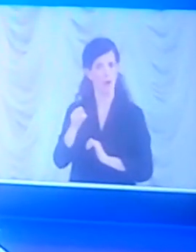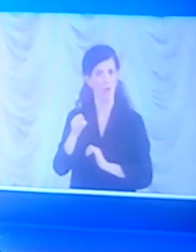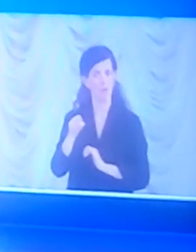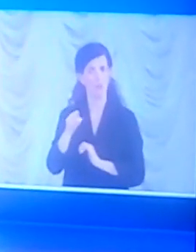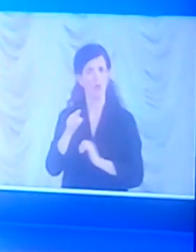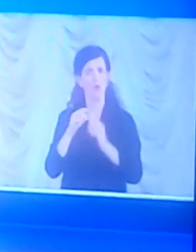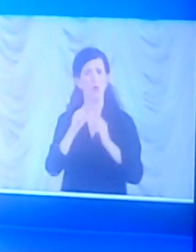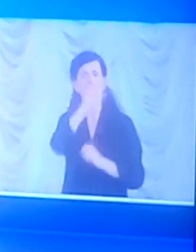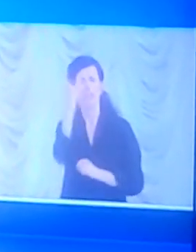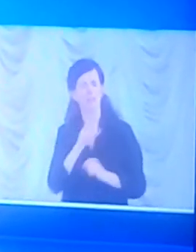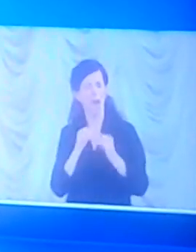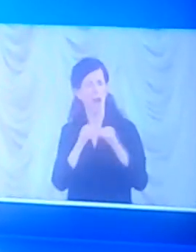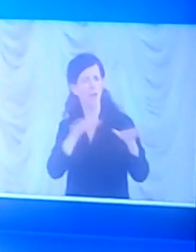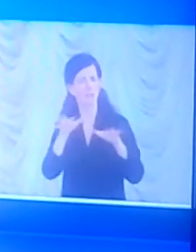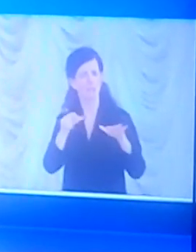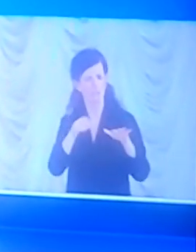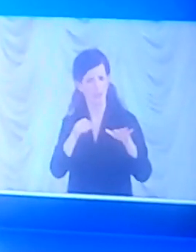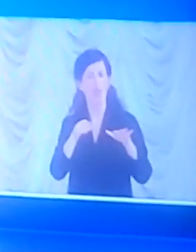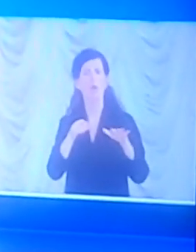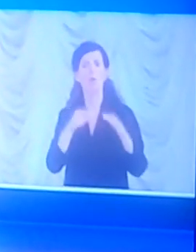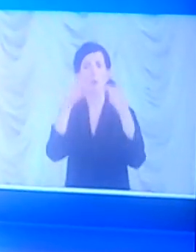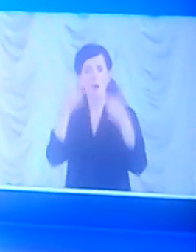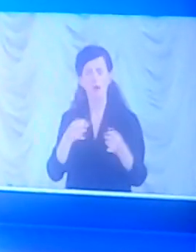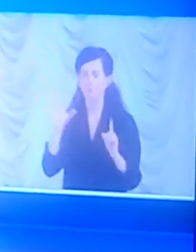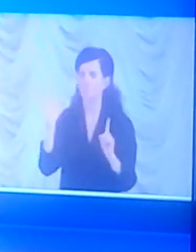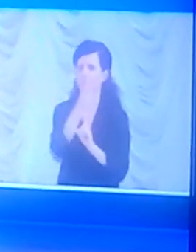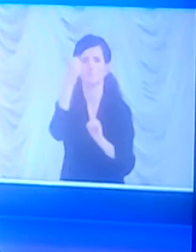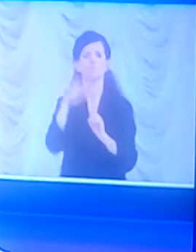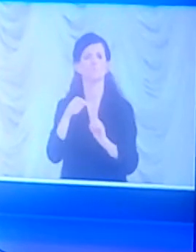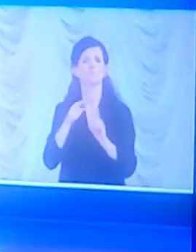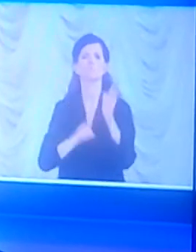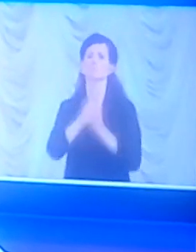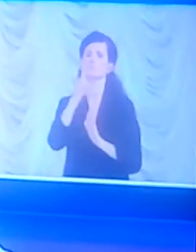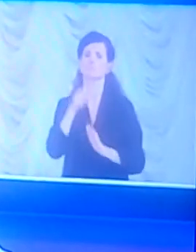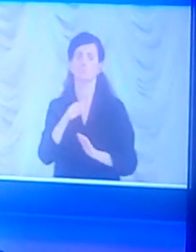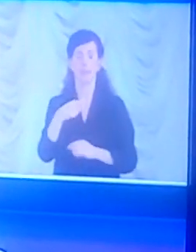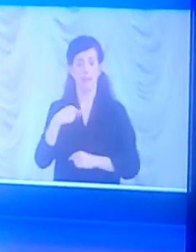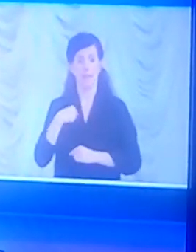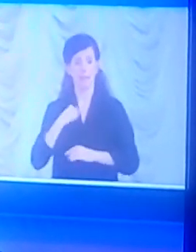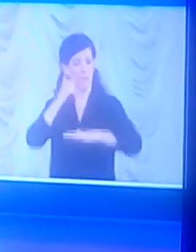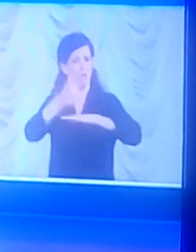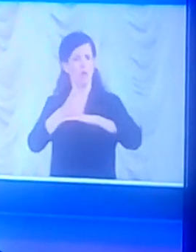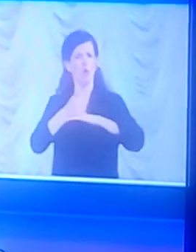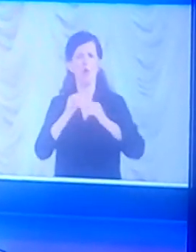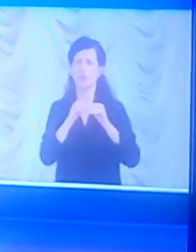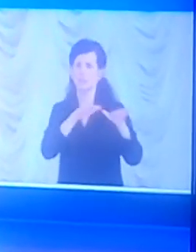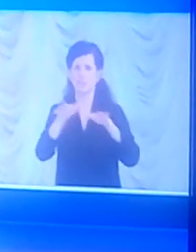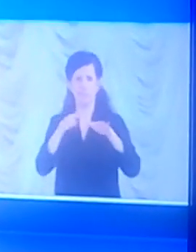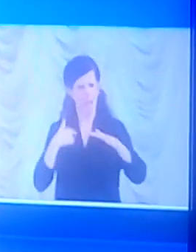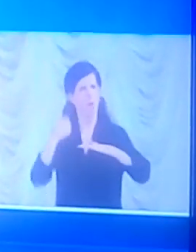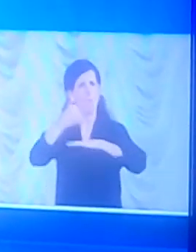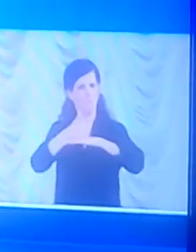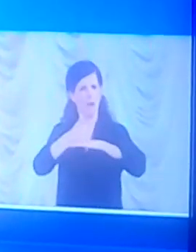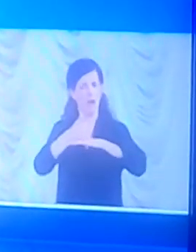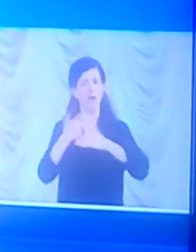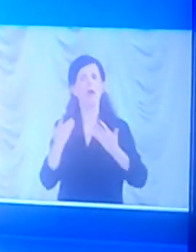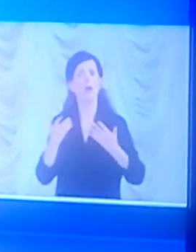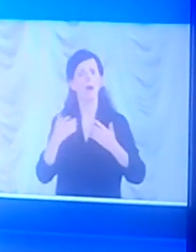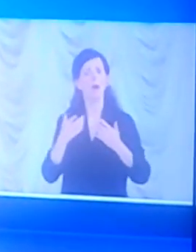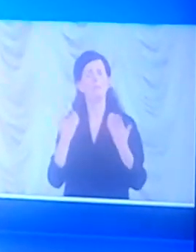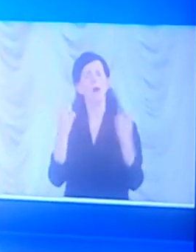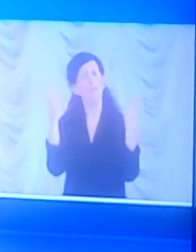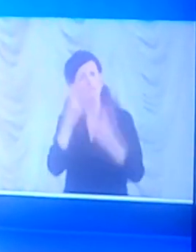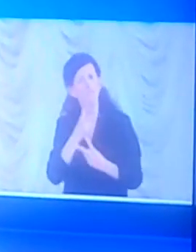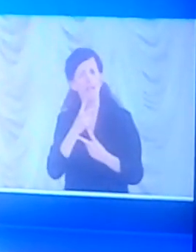ha ottenuto questa risposta. Io l'ho potuto fare, sicuramente sono la punta di questo sistema, ma vi assicuro che se